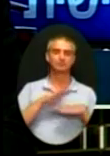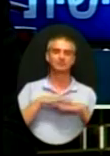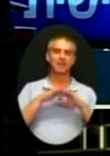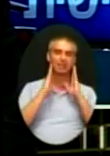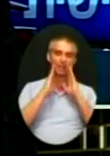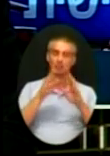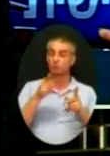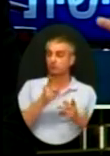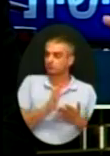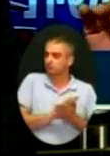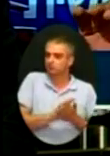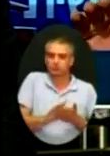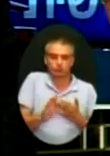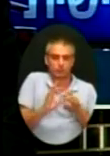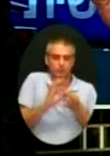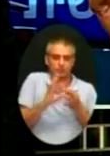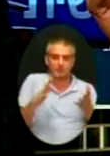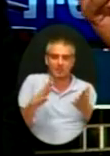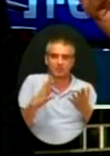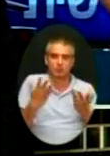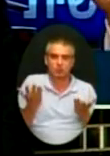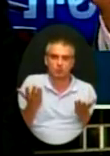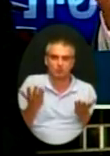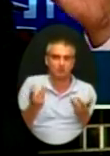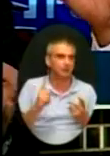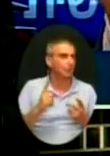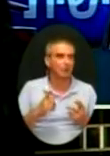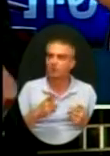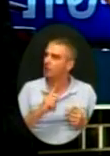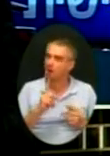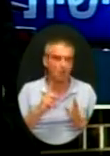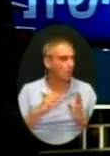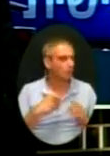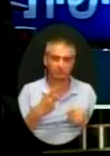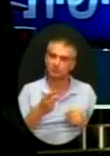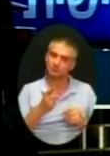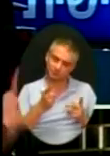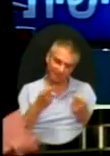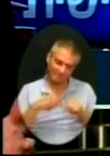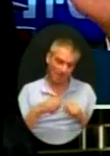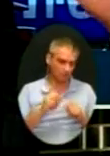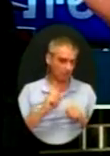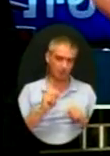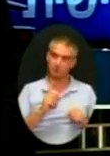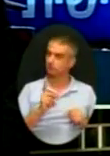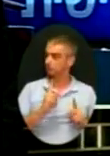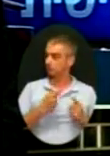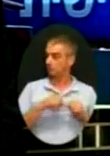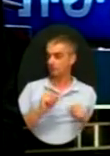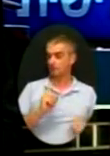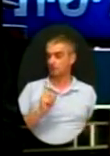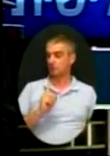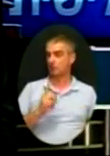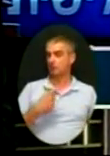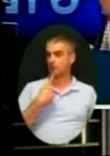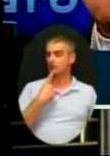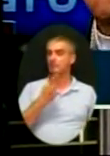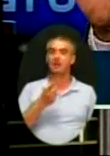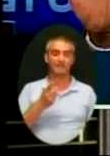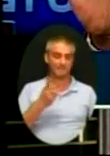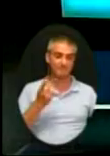אמון. זה פשוט ניתוק המושג. לא, זה לא משרת אמון. רגע, ניתוק המושג. ועדה, לא משרת אמון. לא, לא ועדה. לא ועדה, היא אמרה.